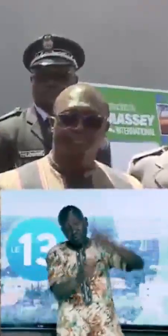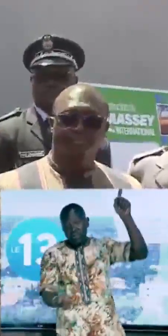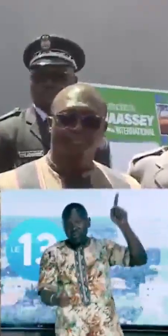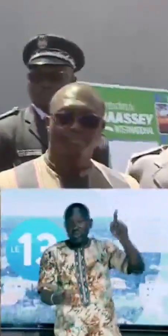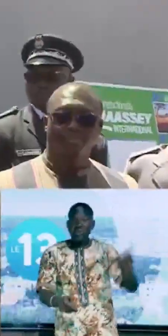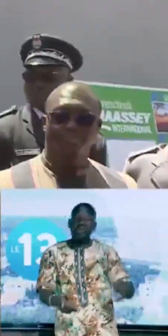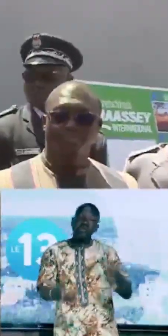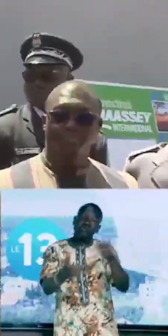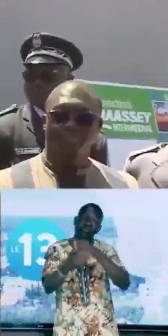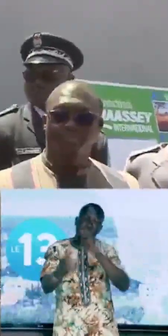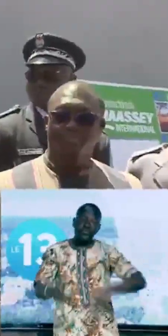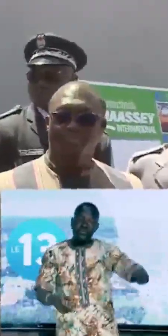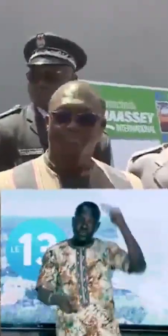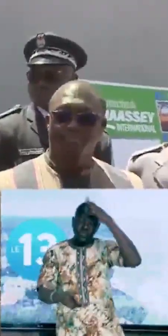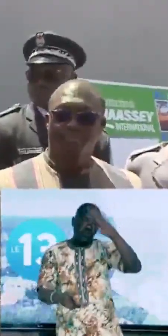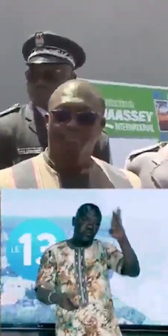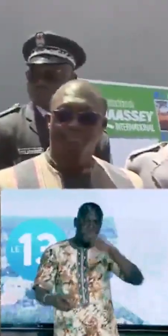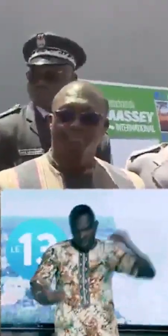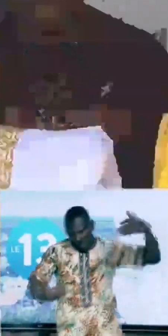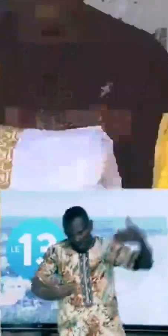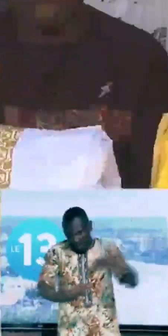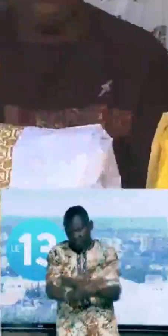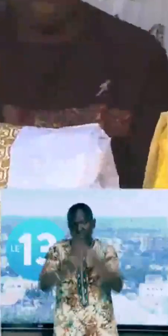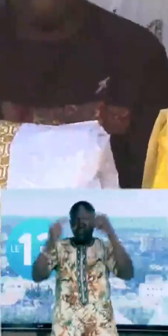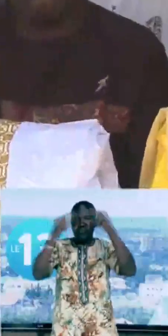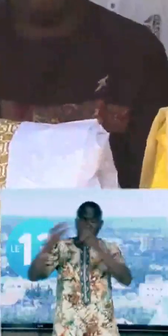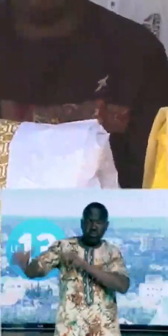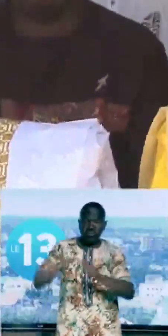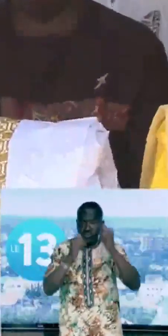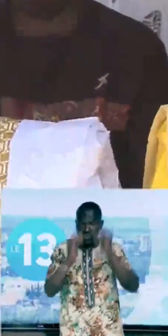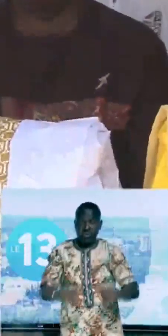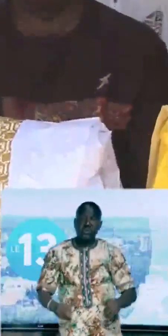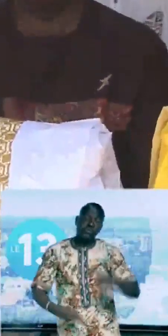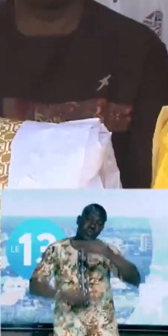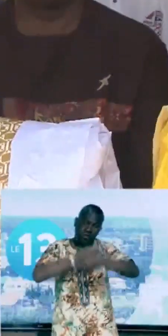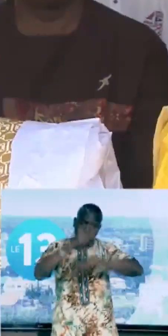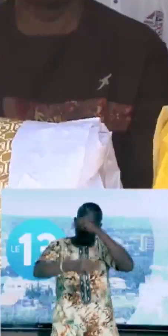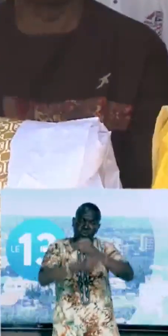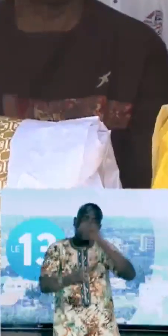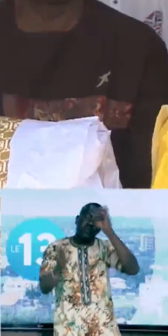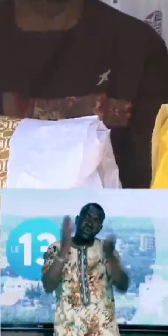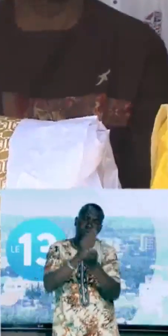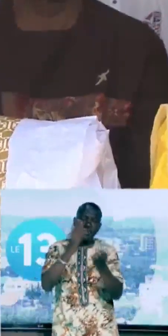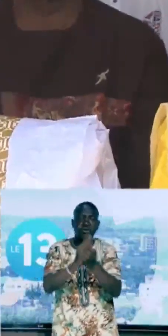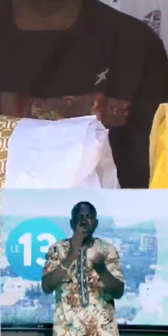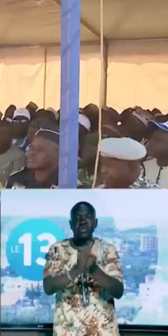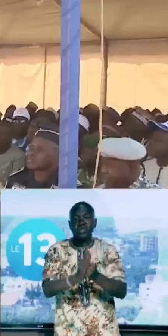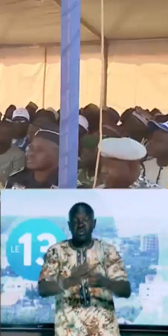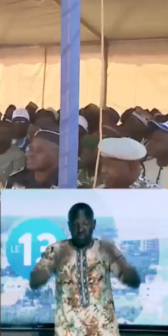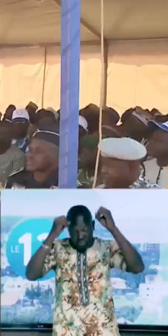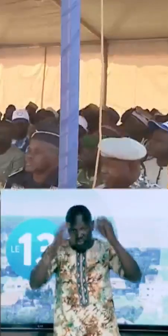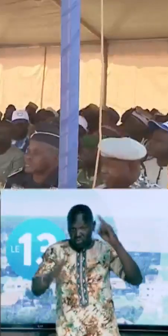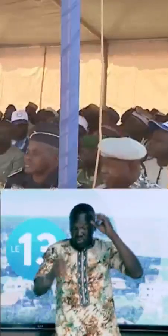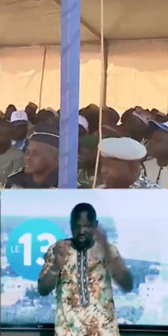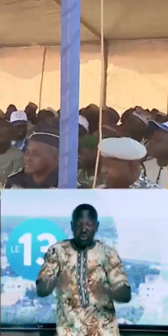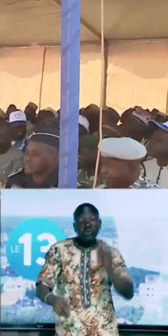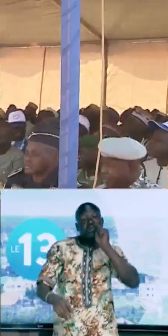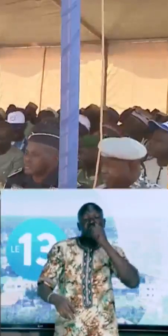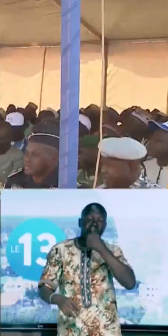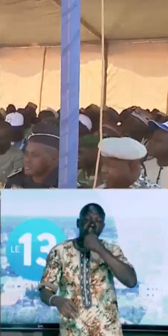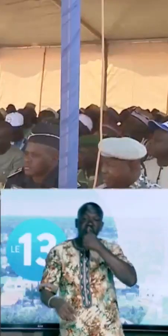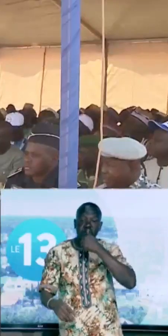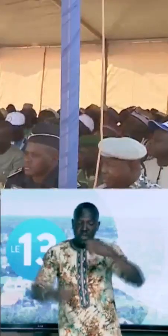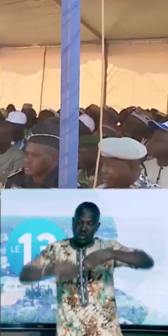du gouvernement burkinabé invite également les acteurs du monde économique à multiplier les initiatives privées comme celle du